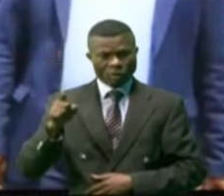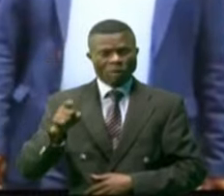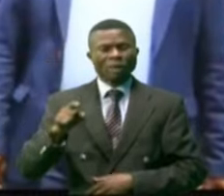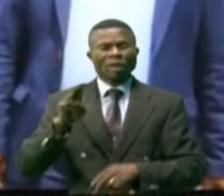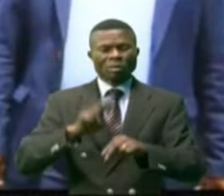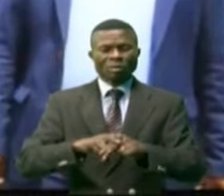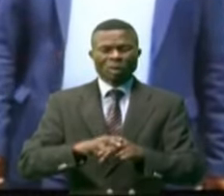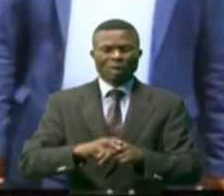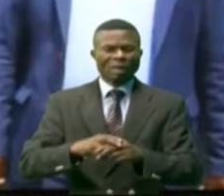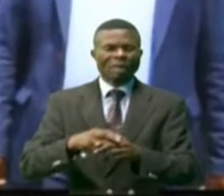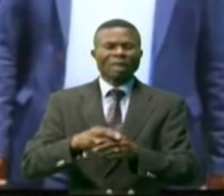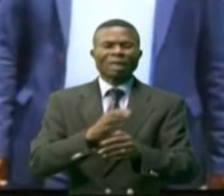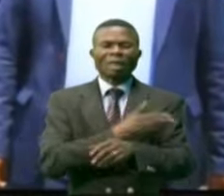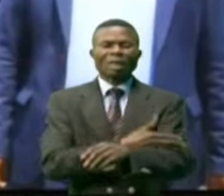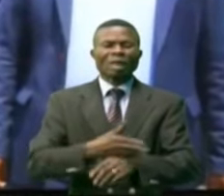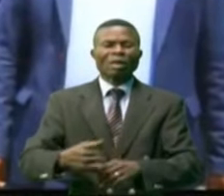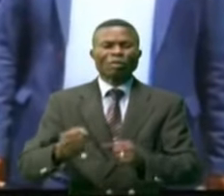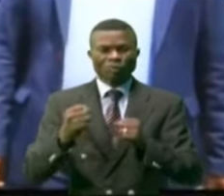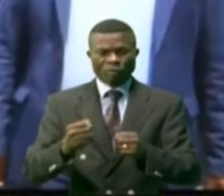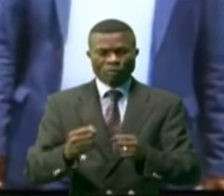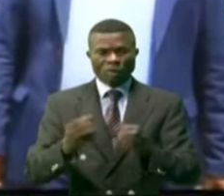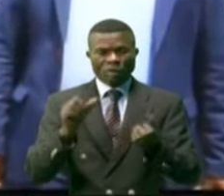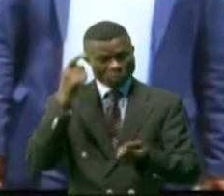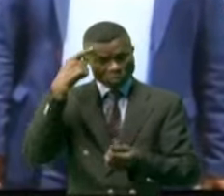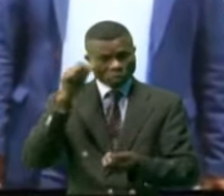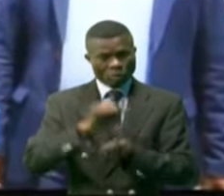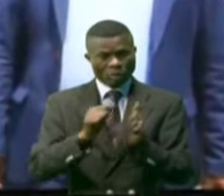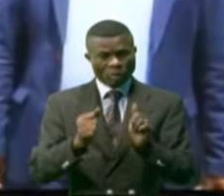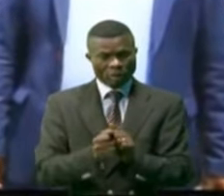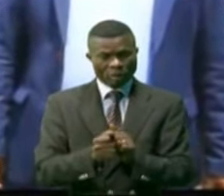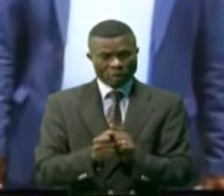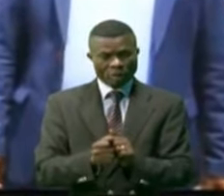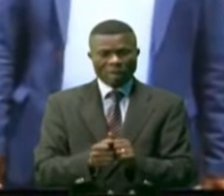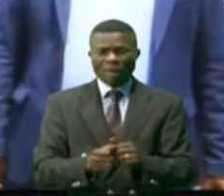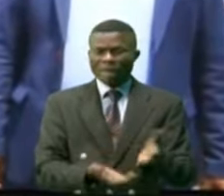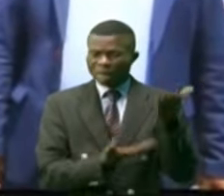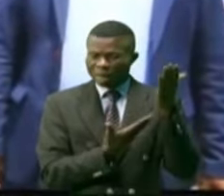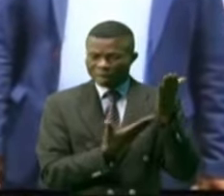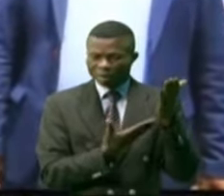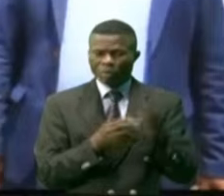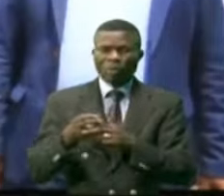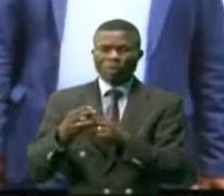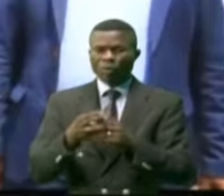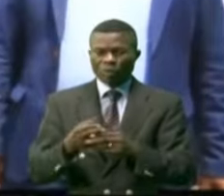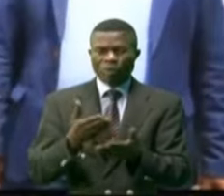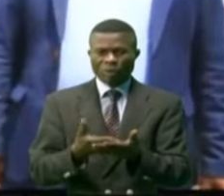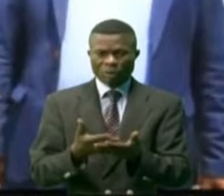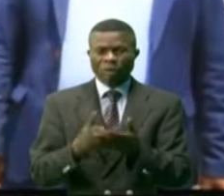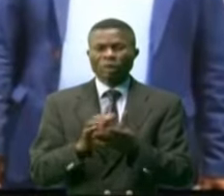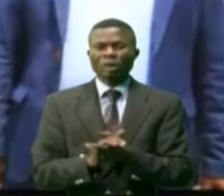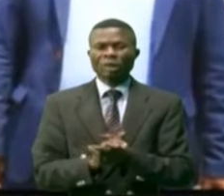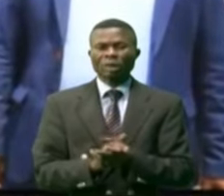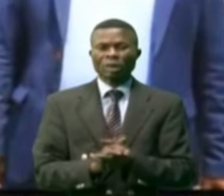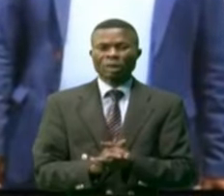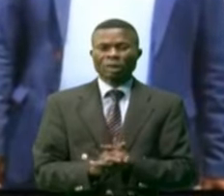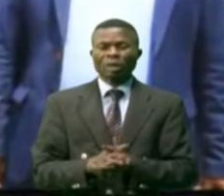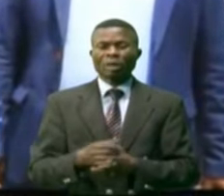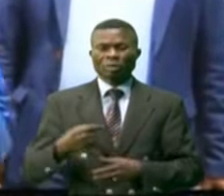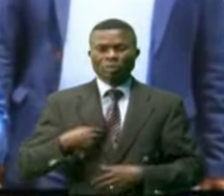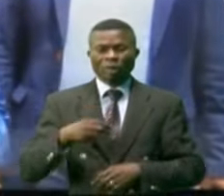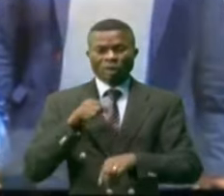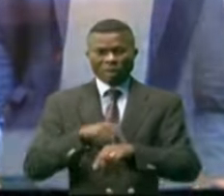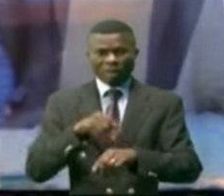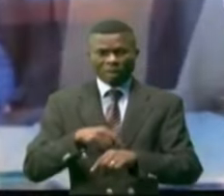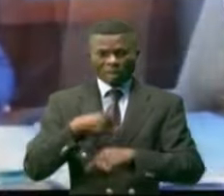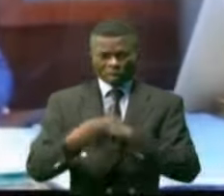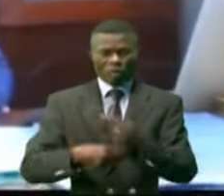zone opérationnelle et pour des raisons tout à fait stratégiques et sécuritaires. Je me suis dit que c'est le moment de faire